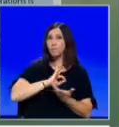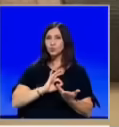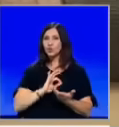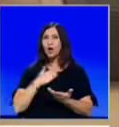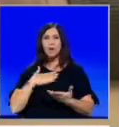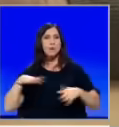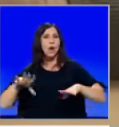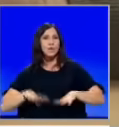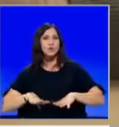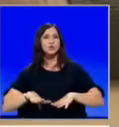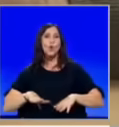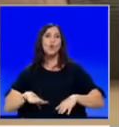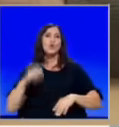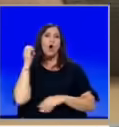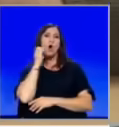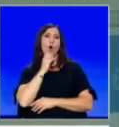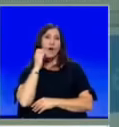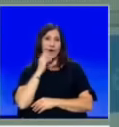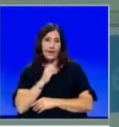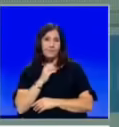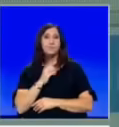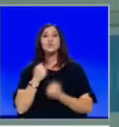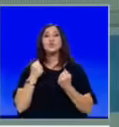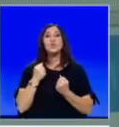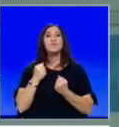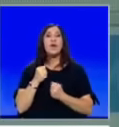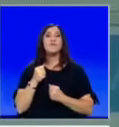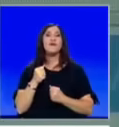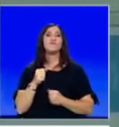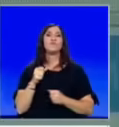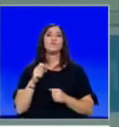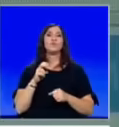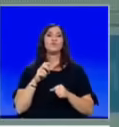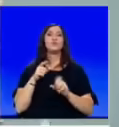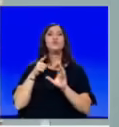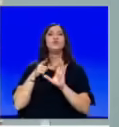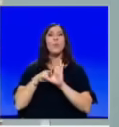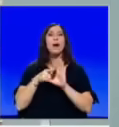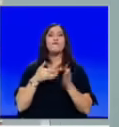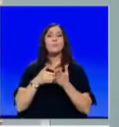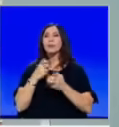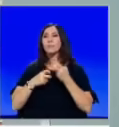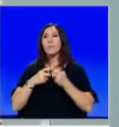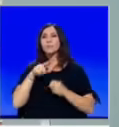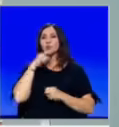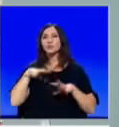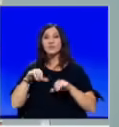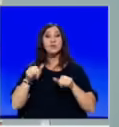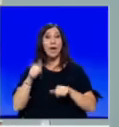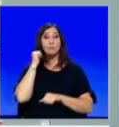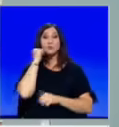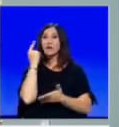Има гражданство и от Обединените арабски емирства и живее в Дубай. Въпреки проблемите с руските власти, сега Москва настоява